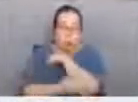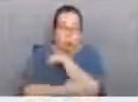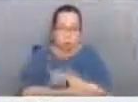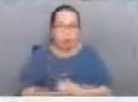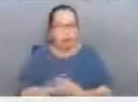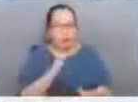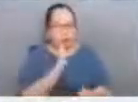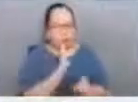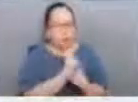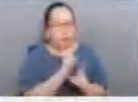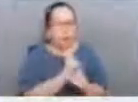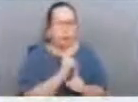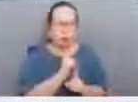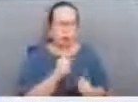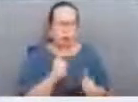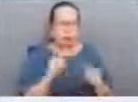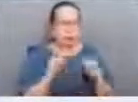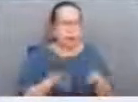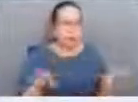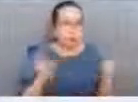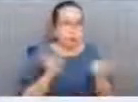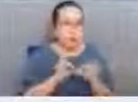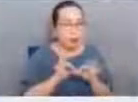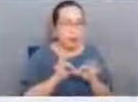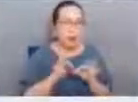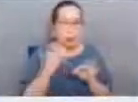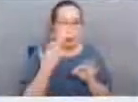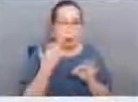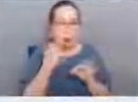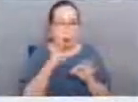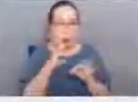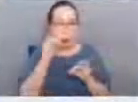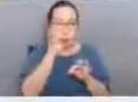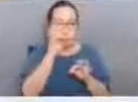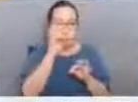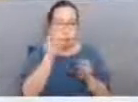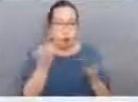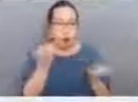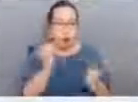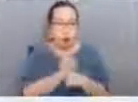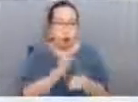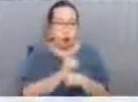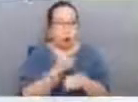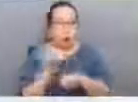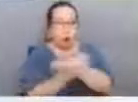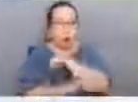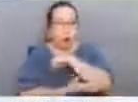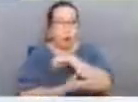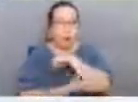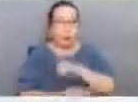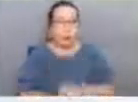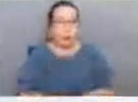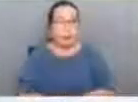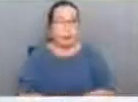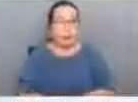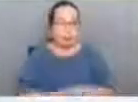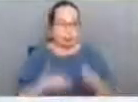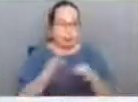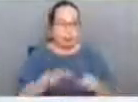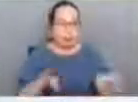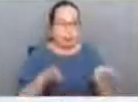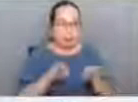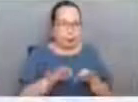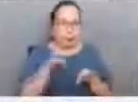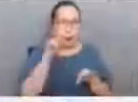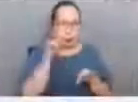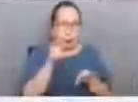Importante po kasi na pag tayo po ay lalabas ng bansa, meron po tayong proper compliance sa mga POA regulations. Ito po